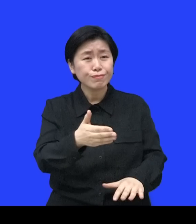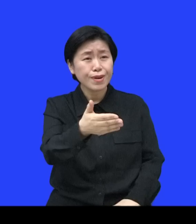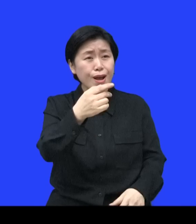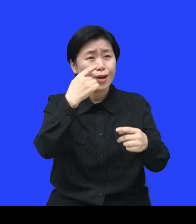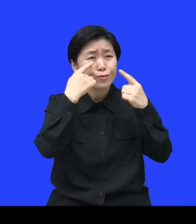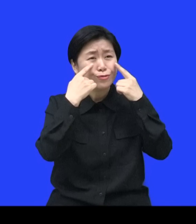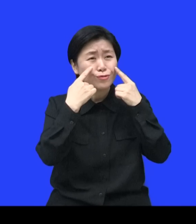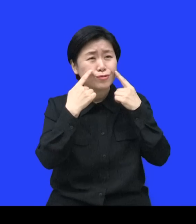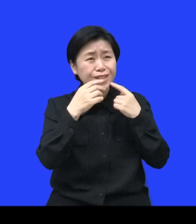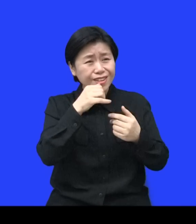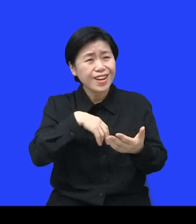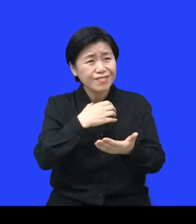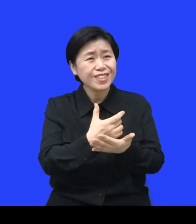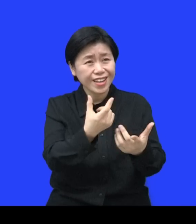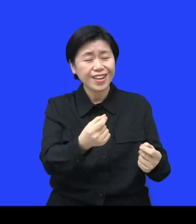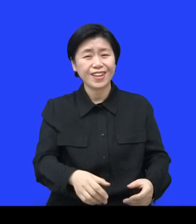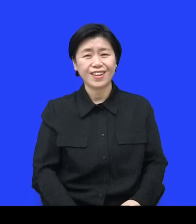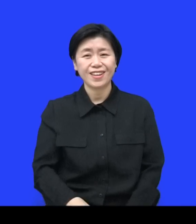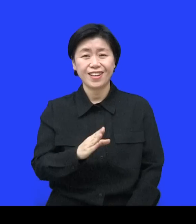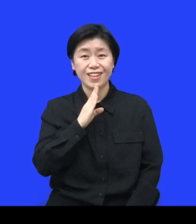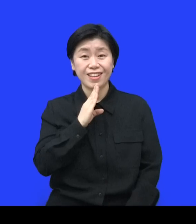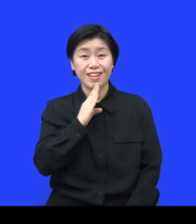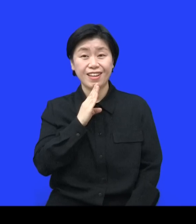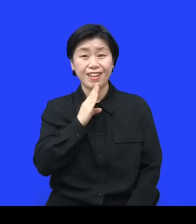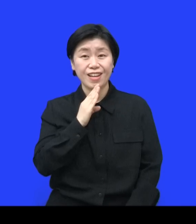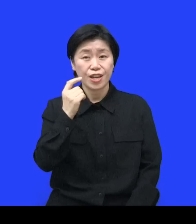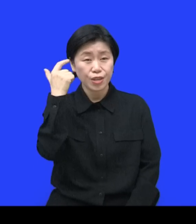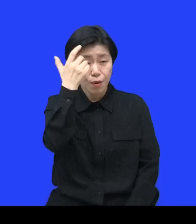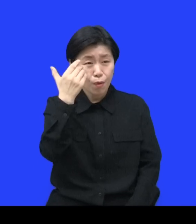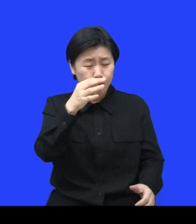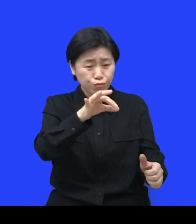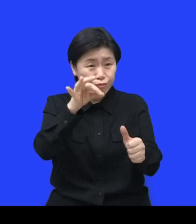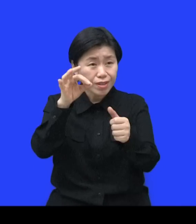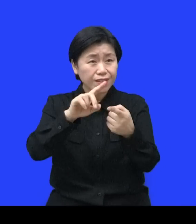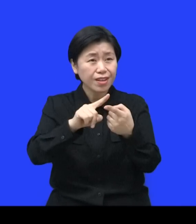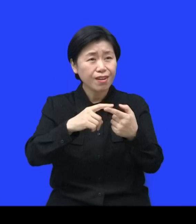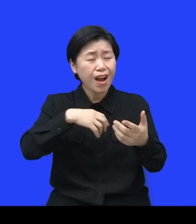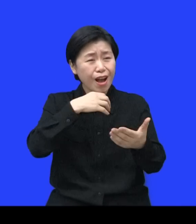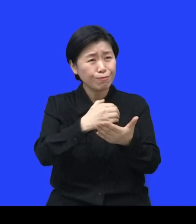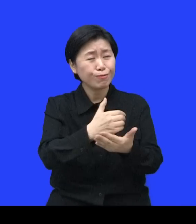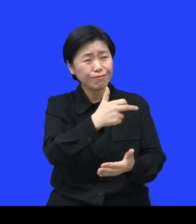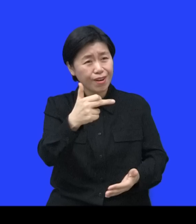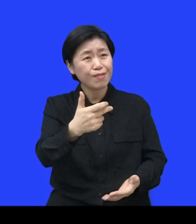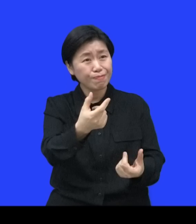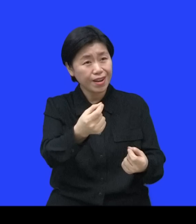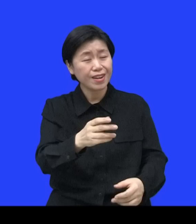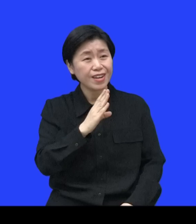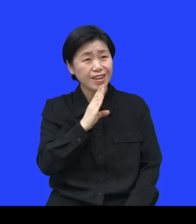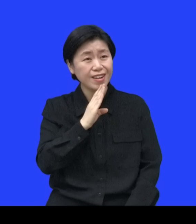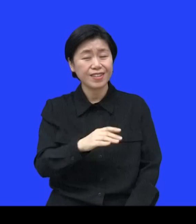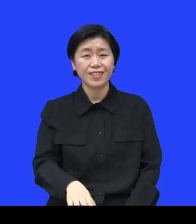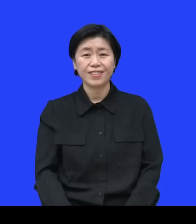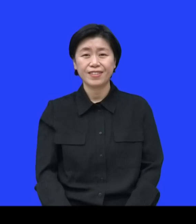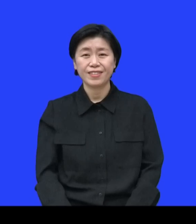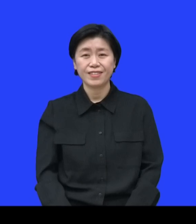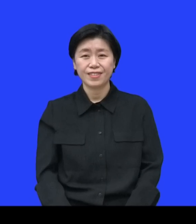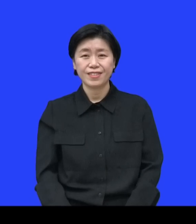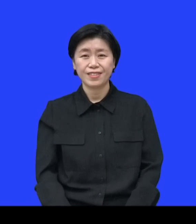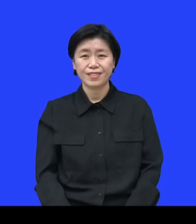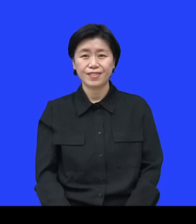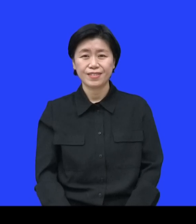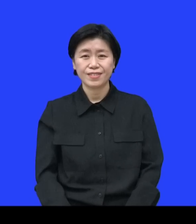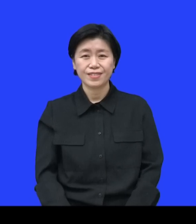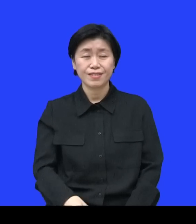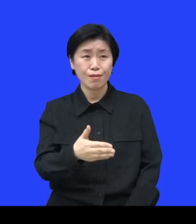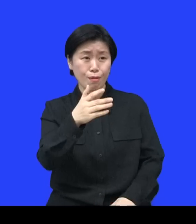나실 정도로 이렇게 감격적이고 이렇게 기쁨이 되시나 봐요. 얼마나 큰 기쁨이시길래 지금 막 저희가 지금 눈에서